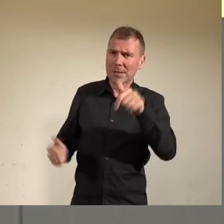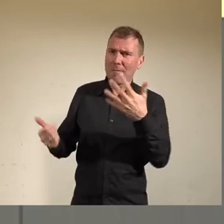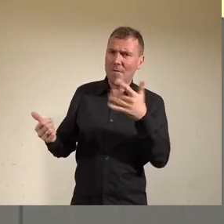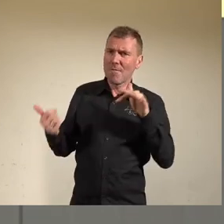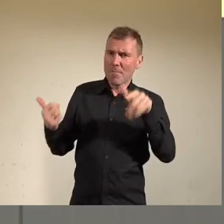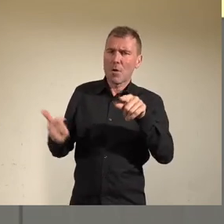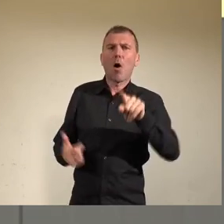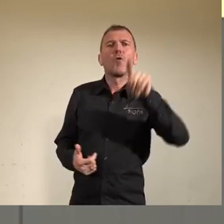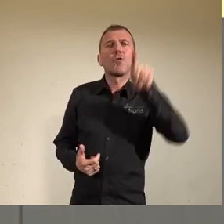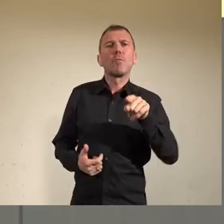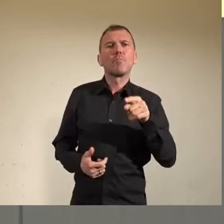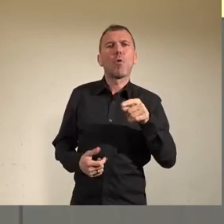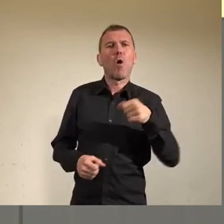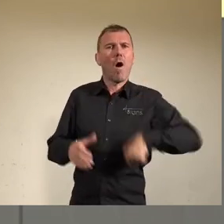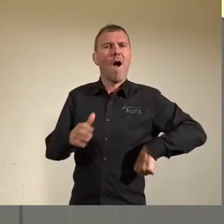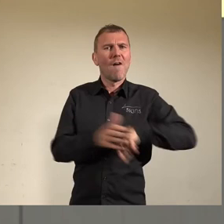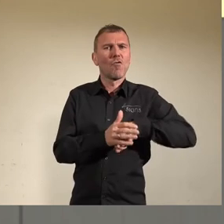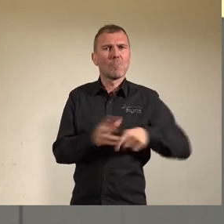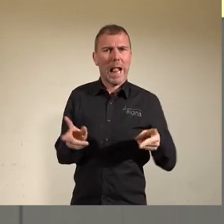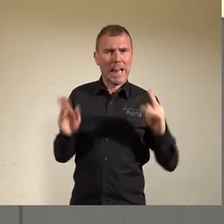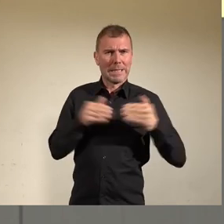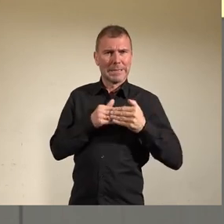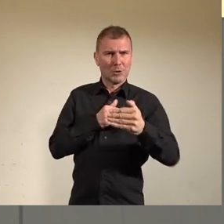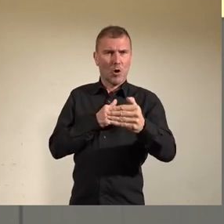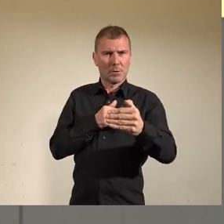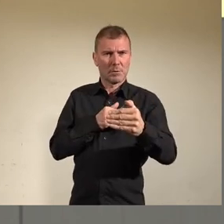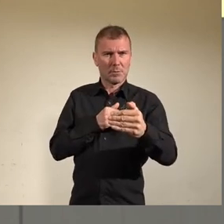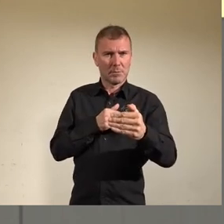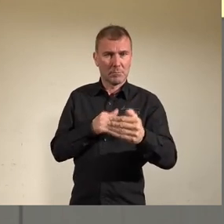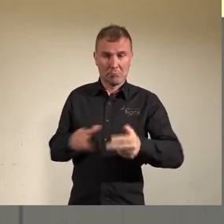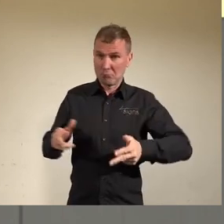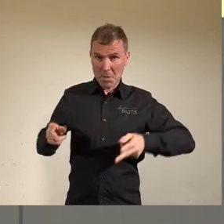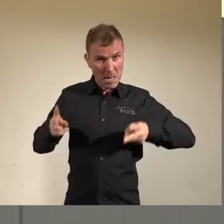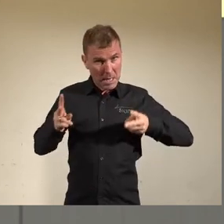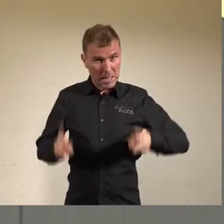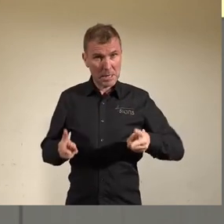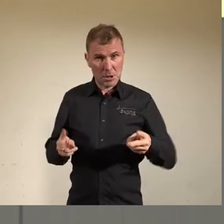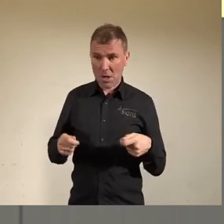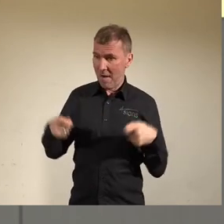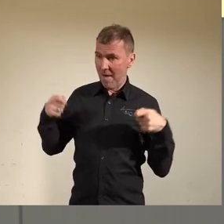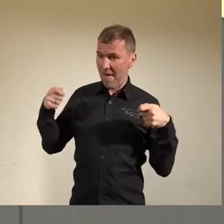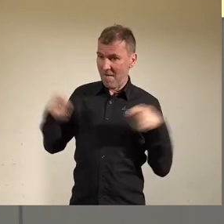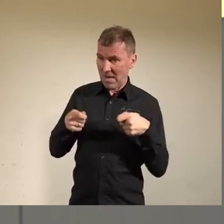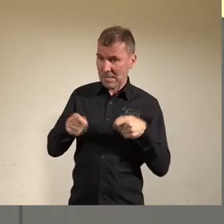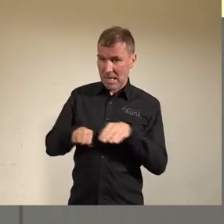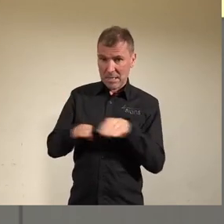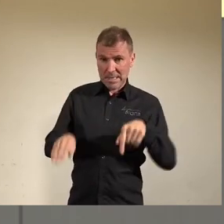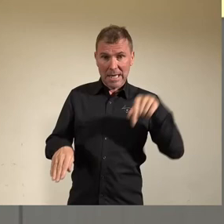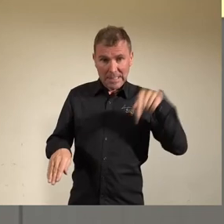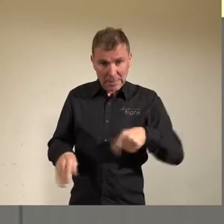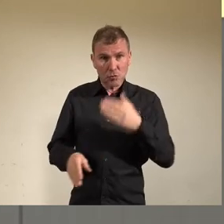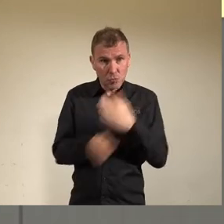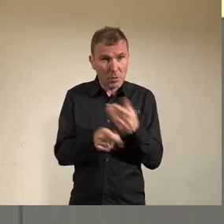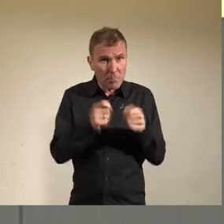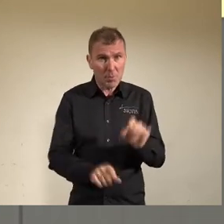1,5 Millionen pro Saison, Liga unabhängig, rechtlich finanziell untersetzt, jetzt schon zu